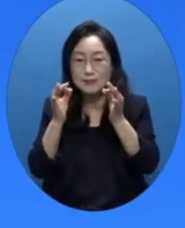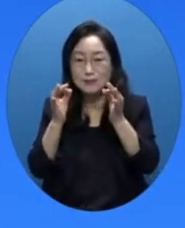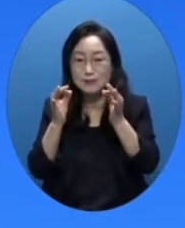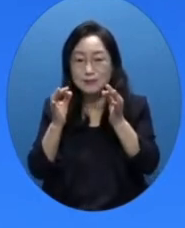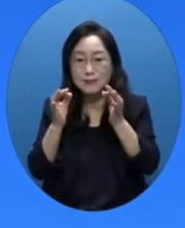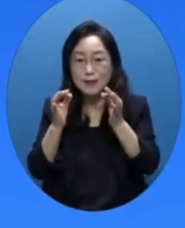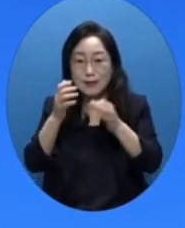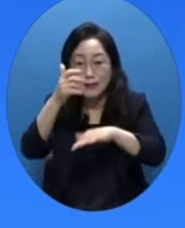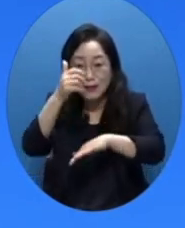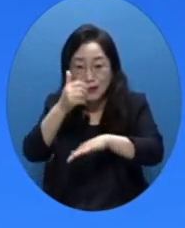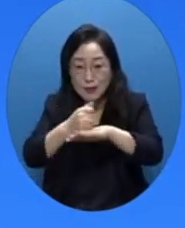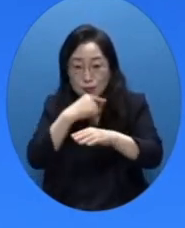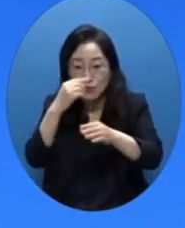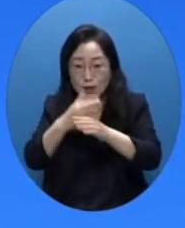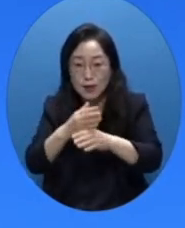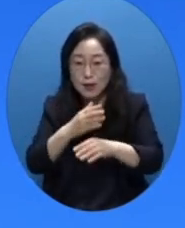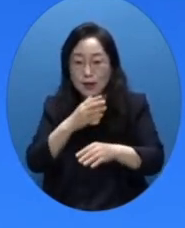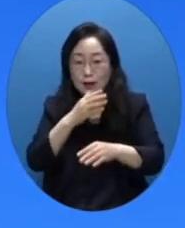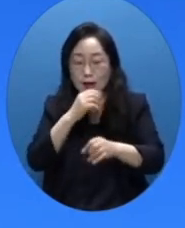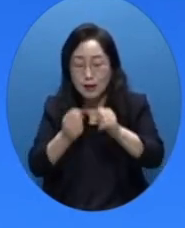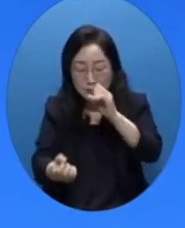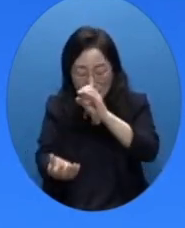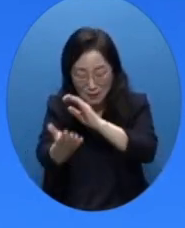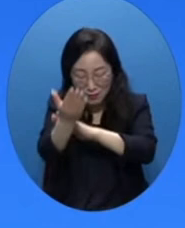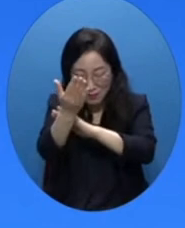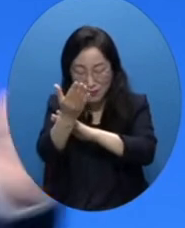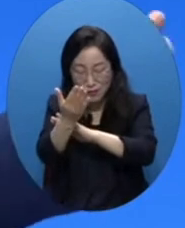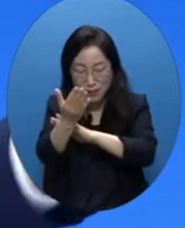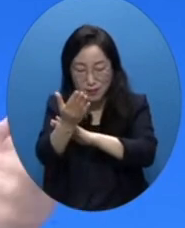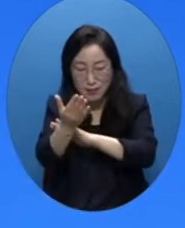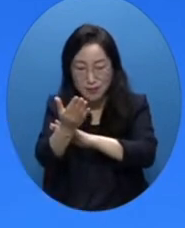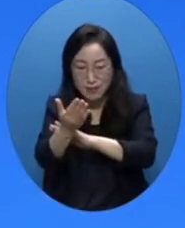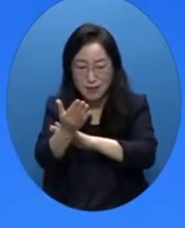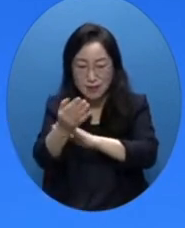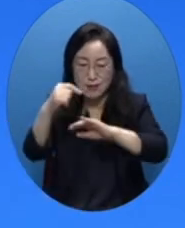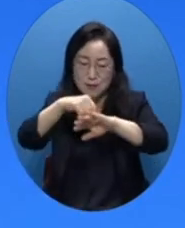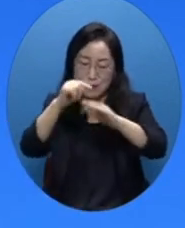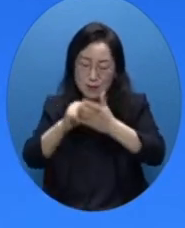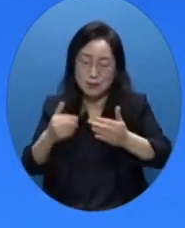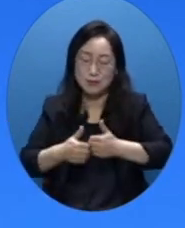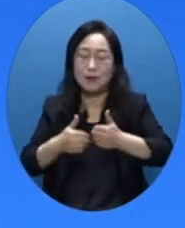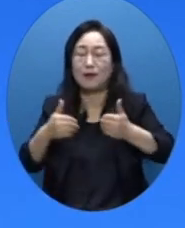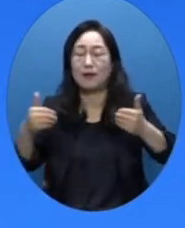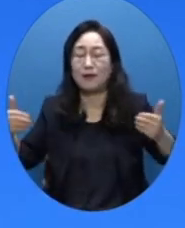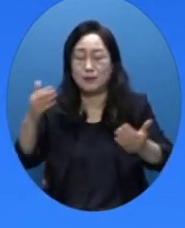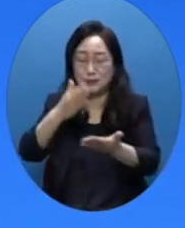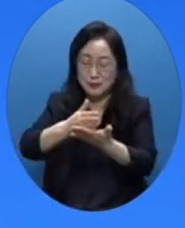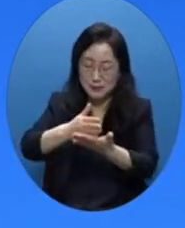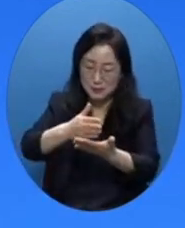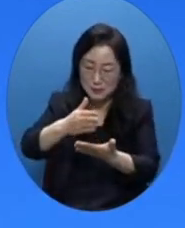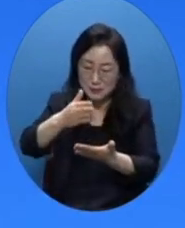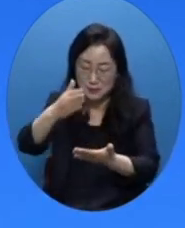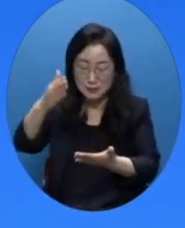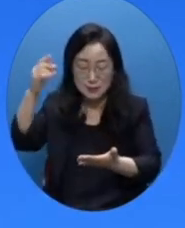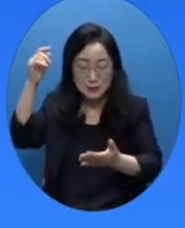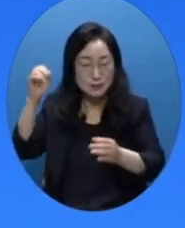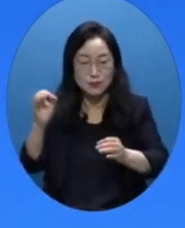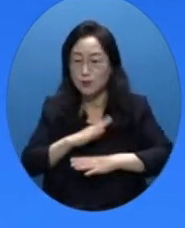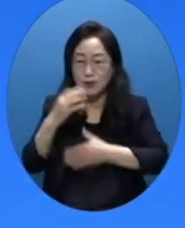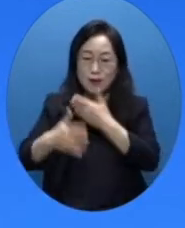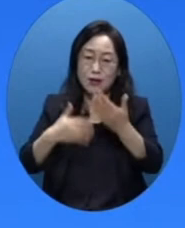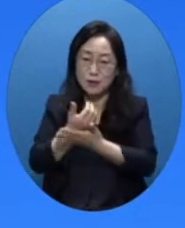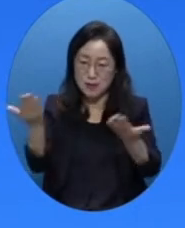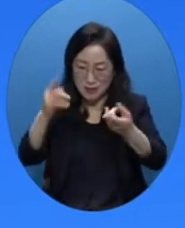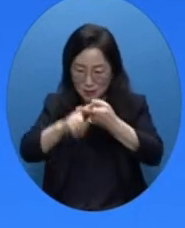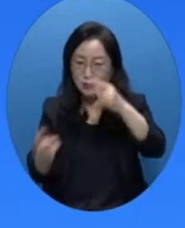북한이 복음 앞에 무릎을 꿇고 현선은 문을 열어서 복음을 받아들여 말미암아 놀라운 하나님의 역사가 일할